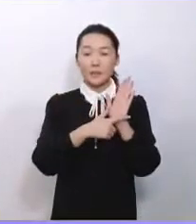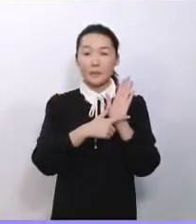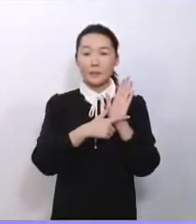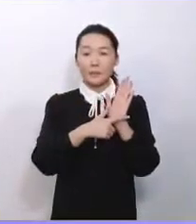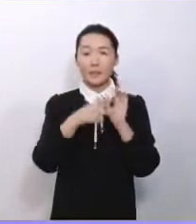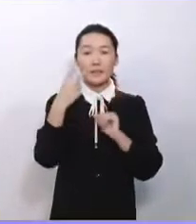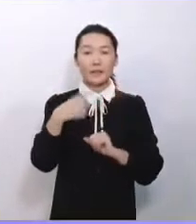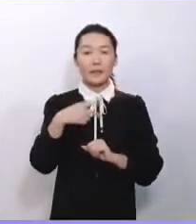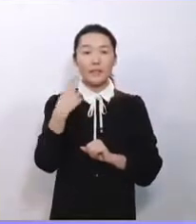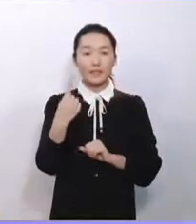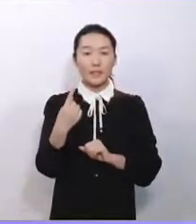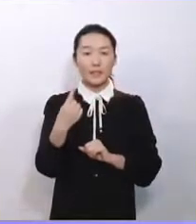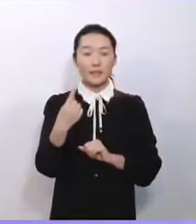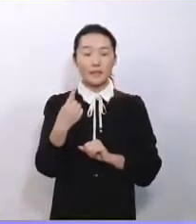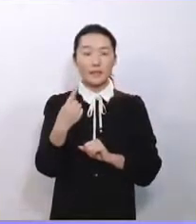57, 21,